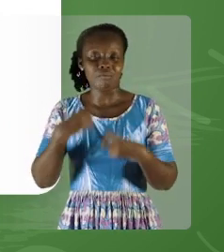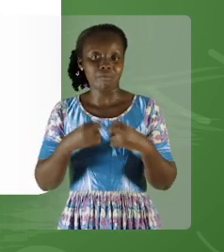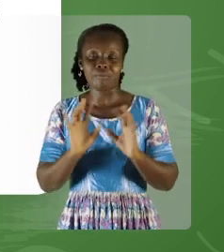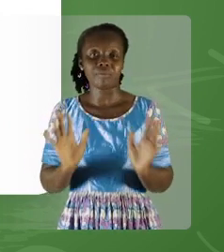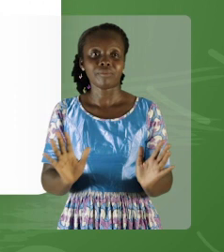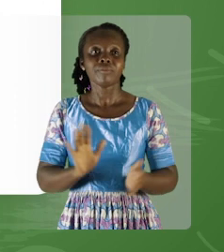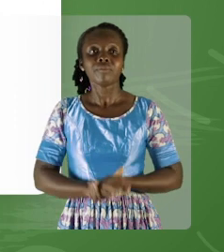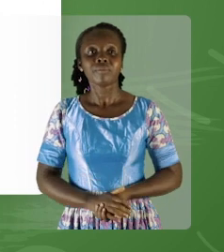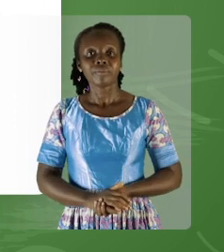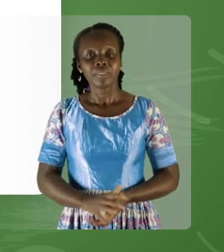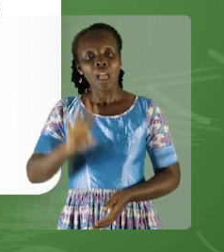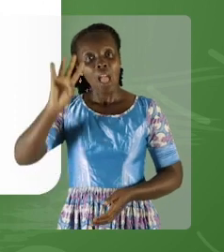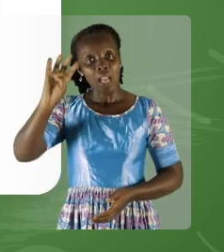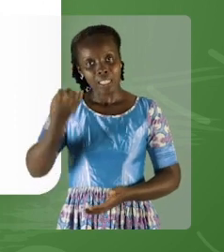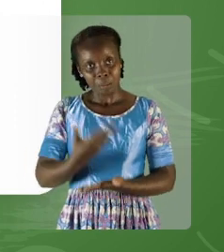d'automédication.